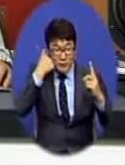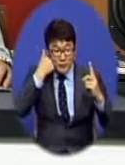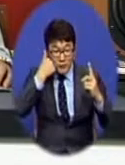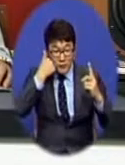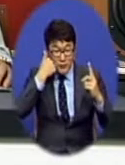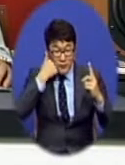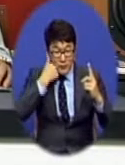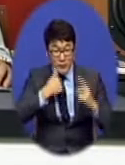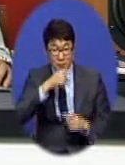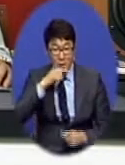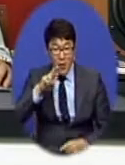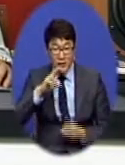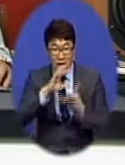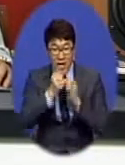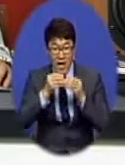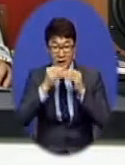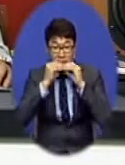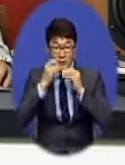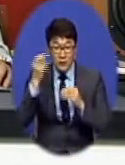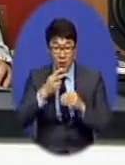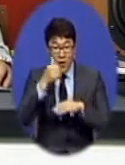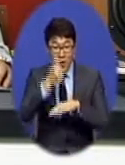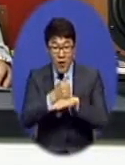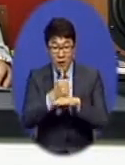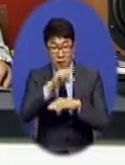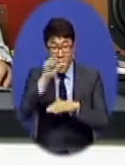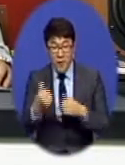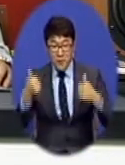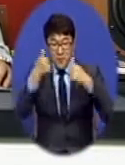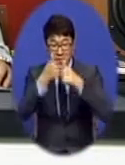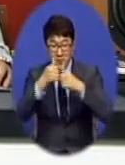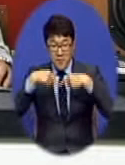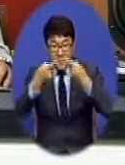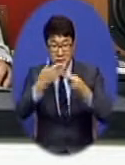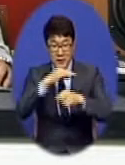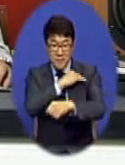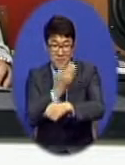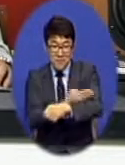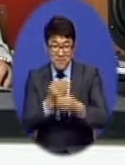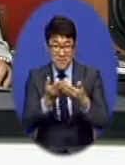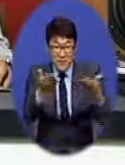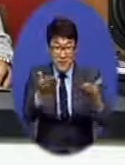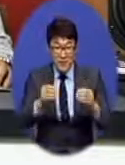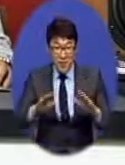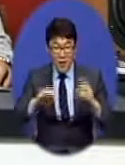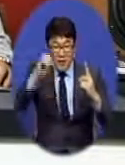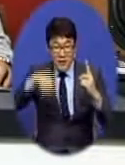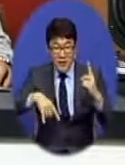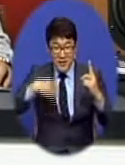네. 장원께는 홍삼 맥기스와 저 월말 장원에 출전하실 티켓을 드립니다. 자, 그렇습니다. 오늘의